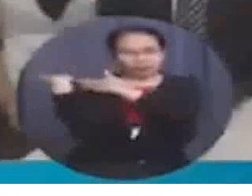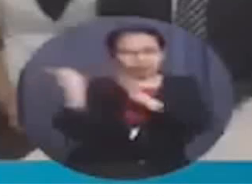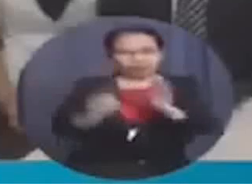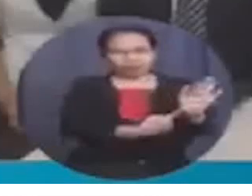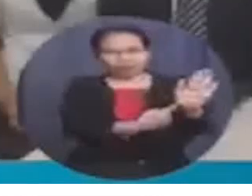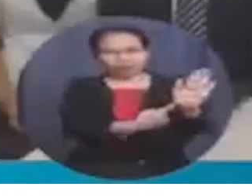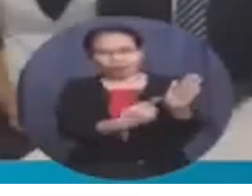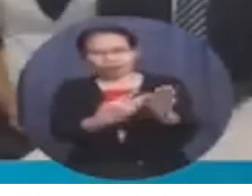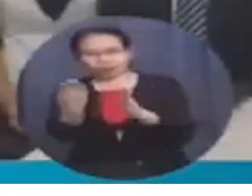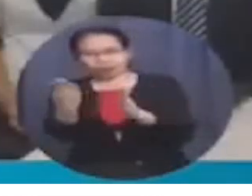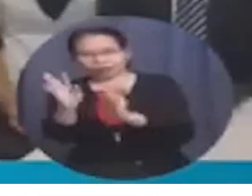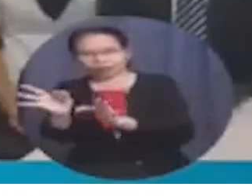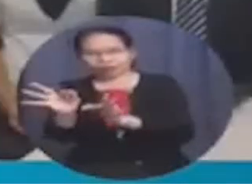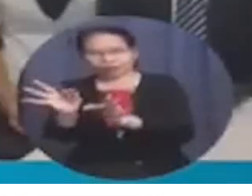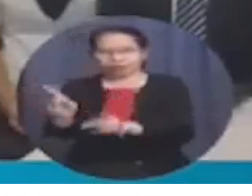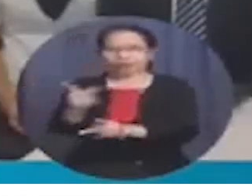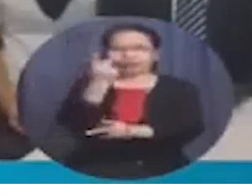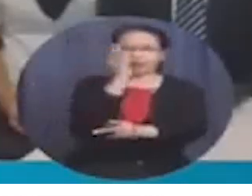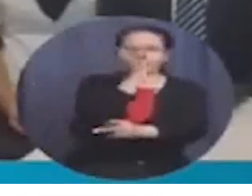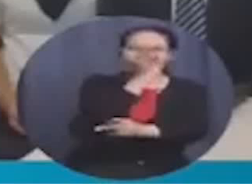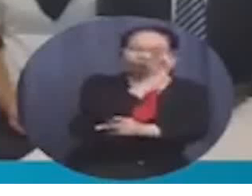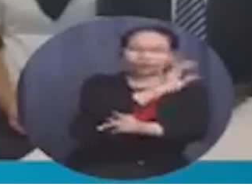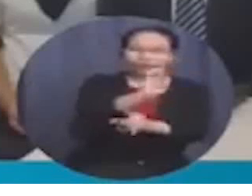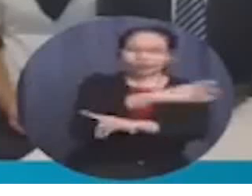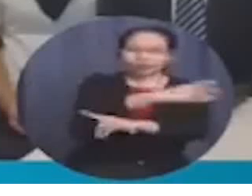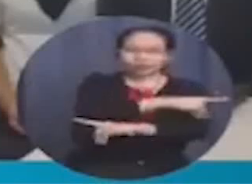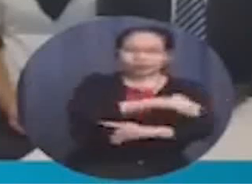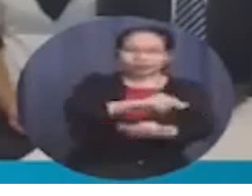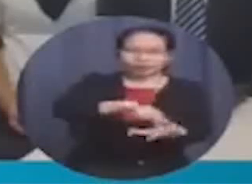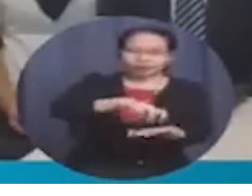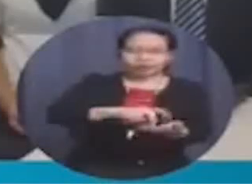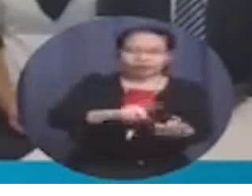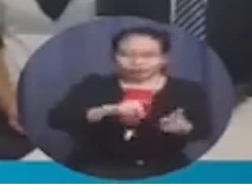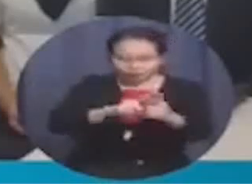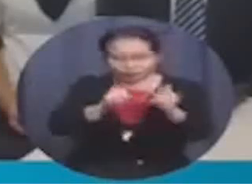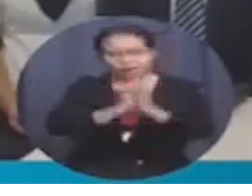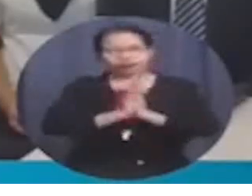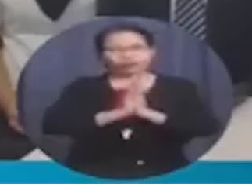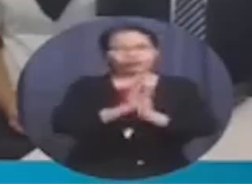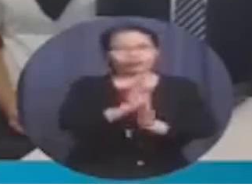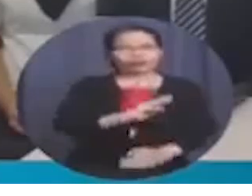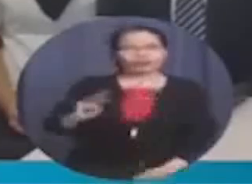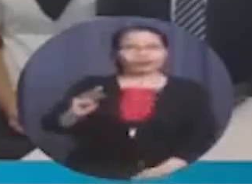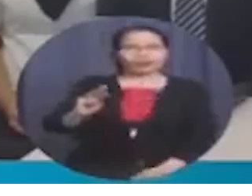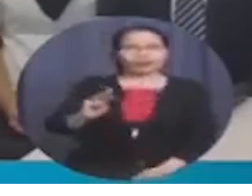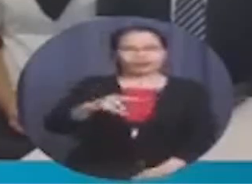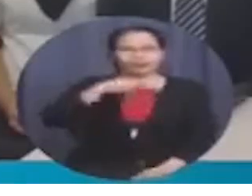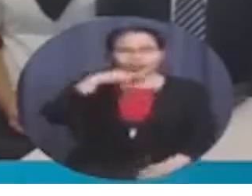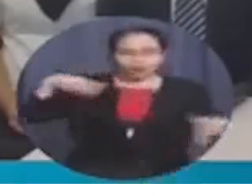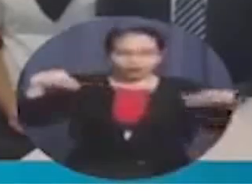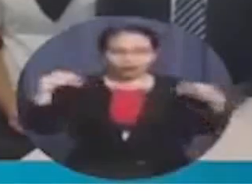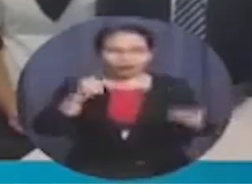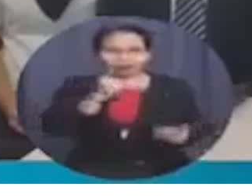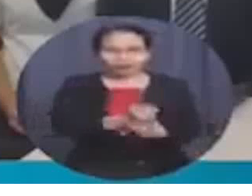mo, lagyan mo ng bulaklak araw-araw, tapos luhuran mo, tsaka ka manalangin. Eh, hindi nyo ba matanggap